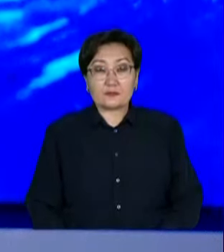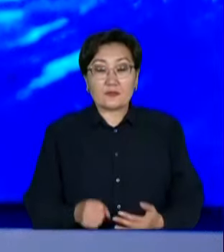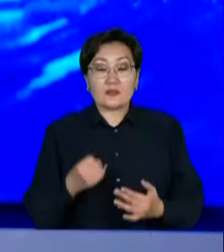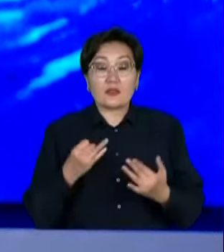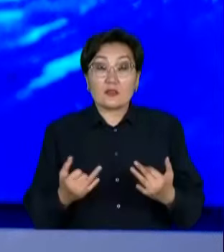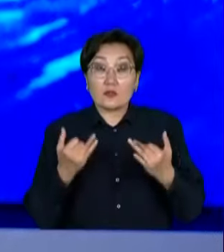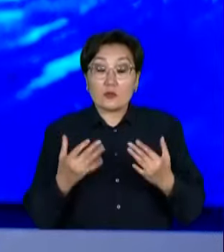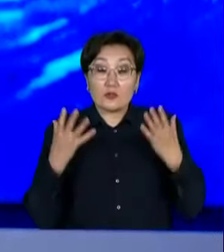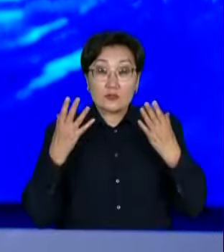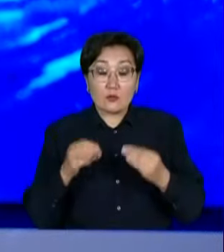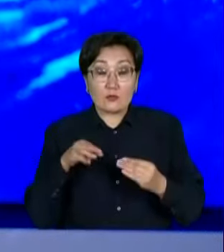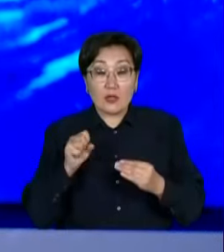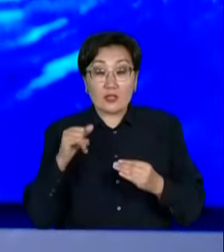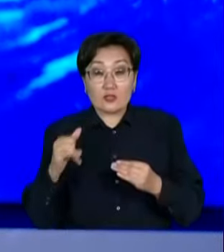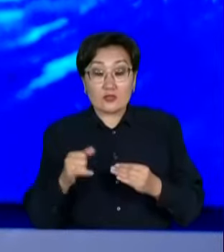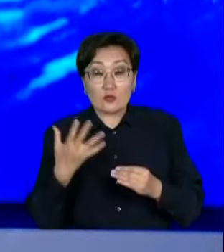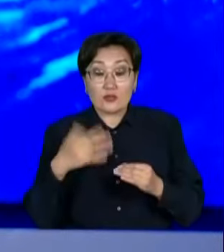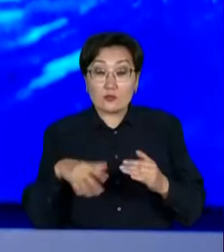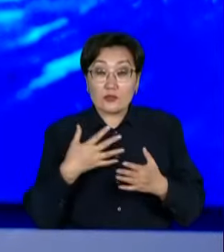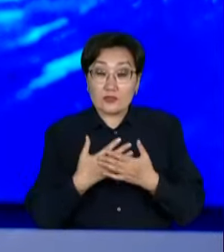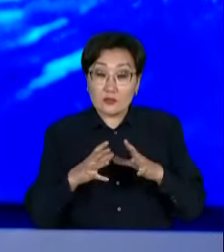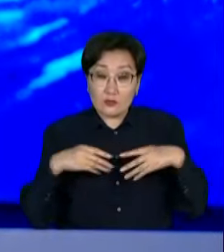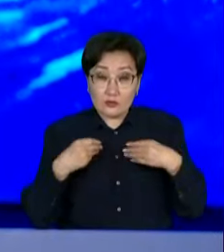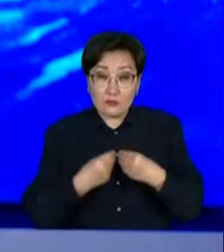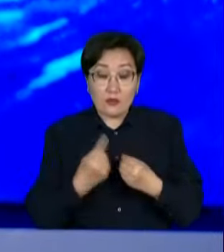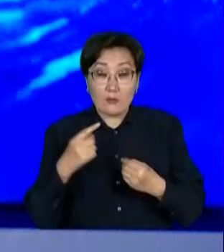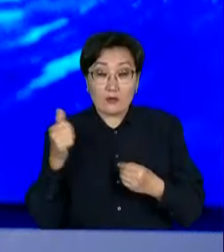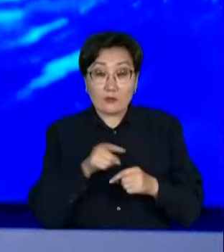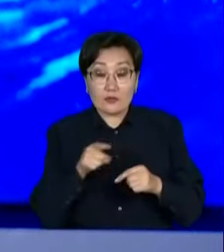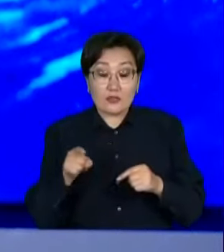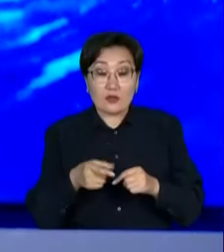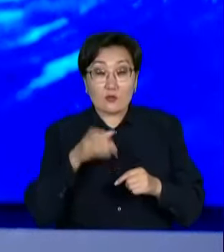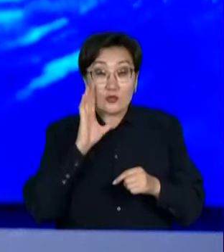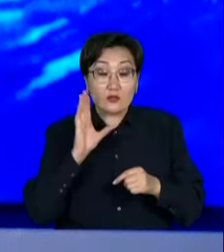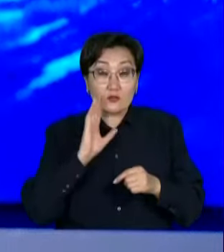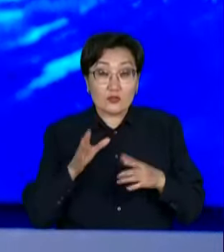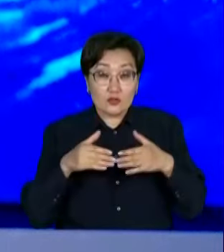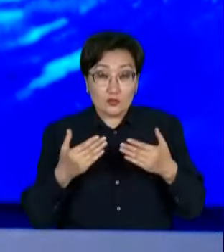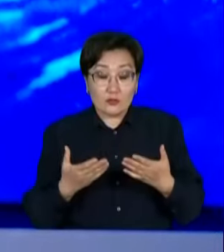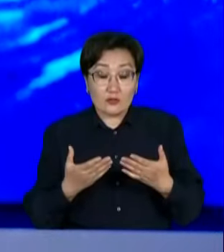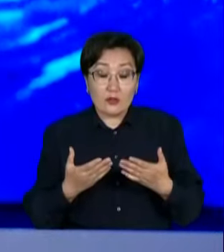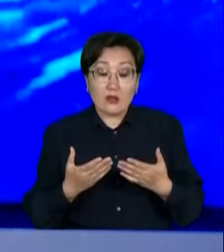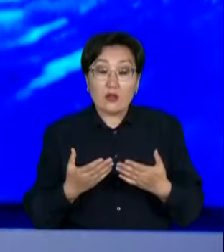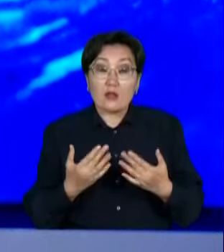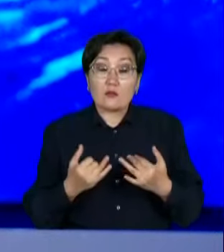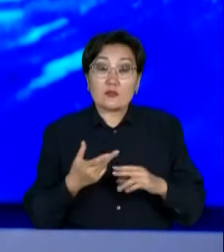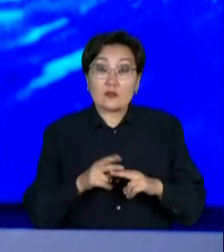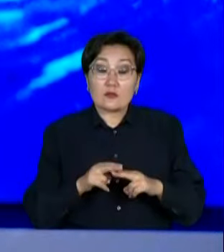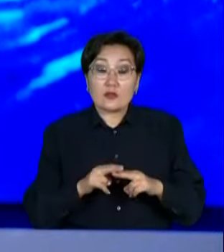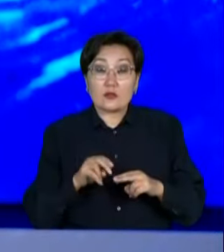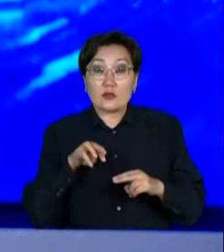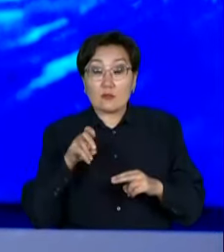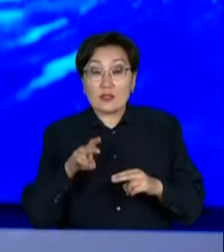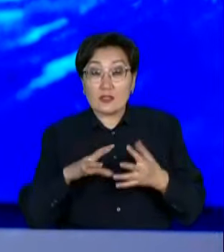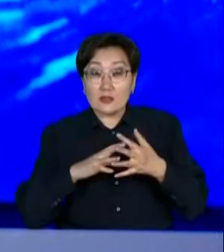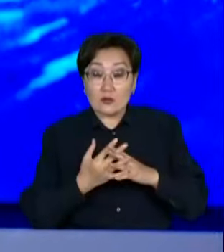Айдың күннің аманында Маңғыстаудағы 50-ге жуық отбасы бір аптадан бері шерге су таппай шөлден кеуіп отыр. Атамекен ауылындағы